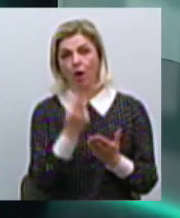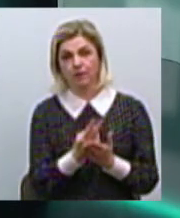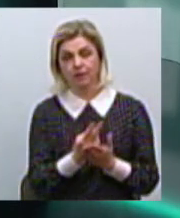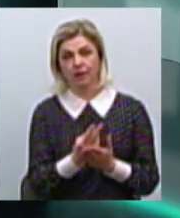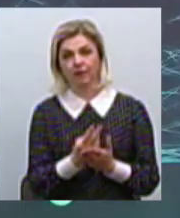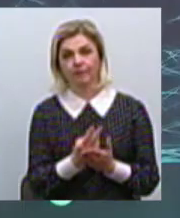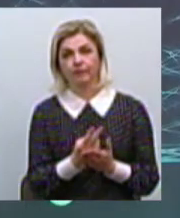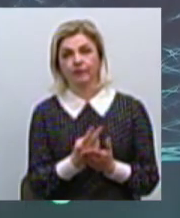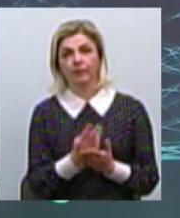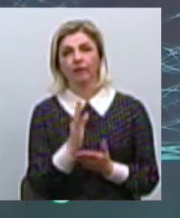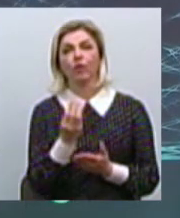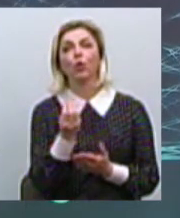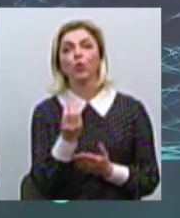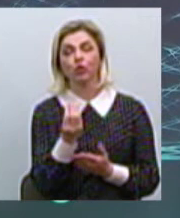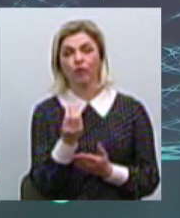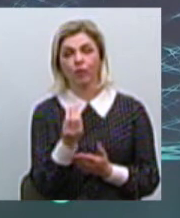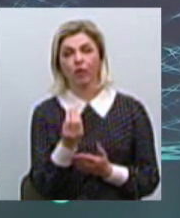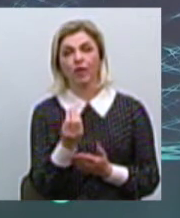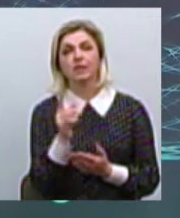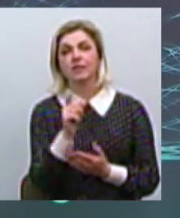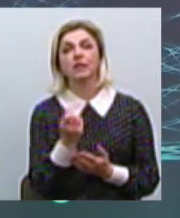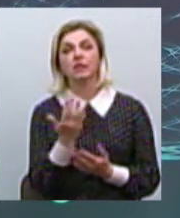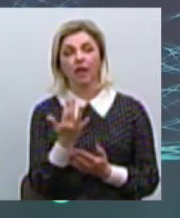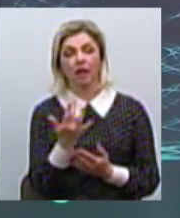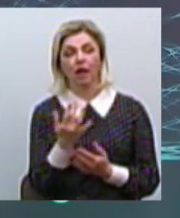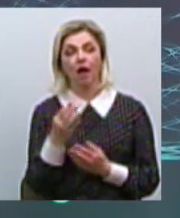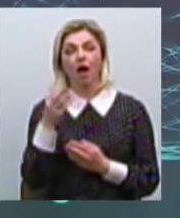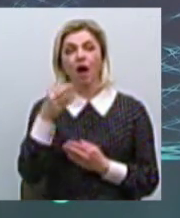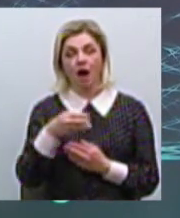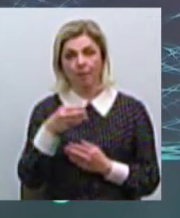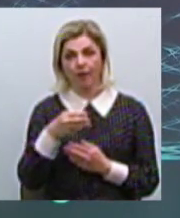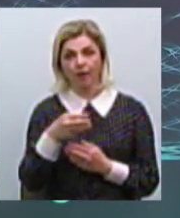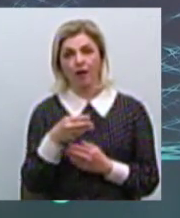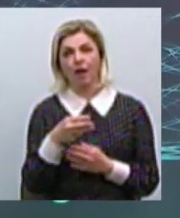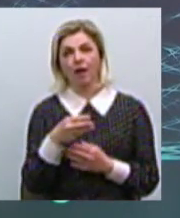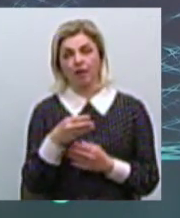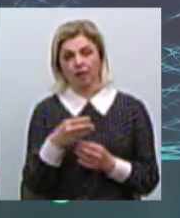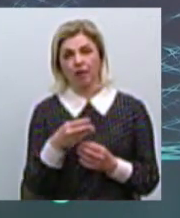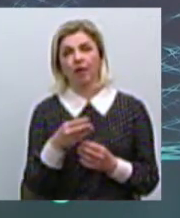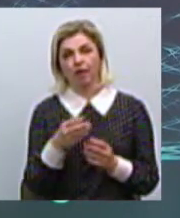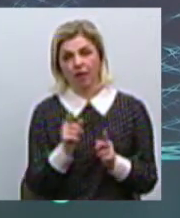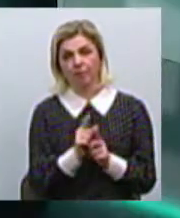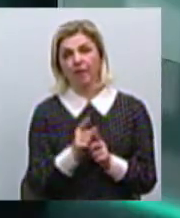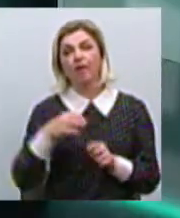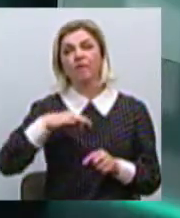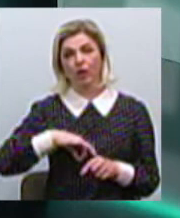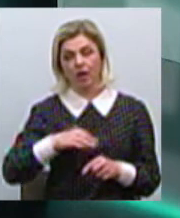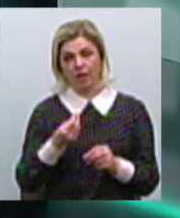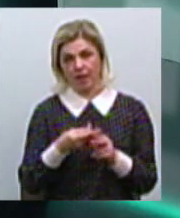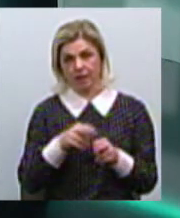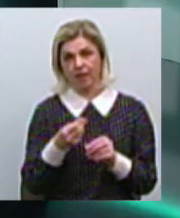у грошовому еквіваленті, за скільки ця камера себе виправдовує в затратній